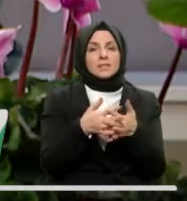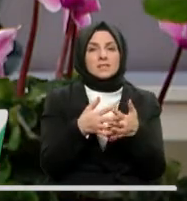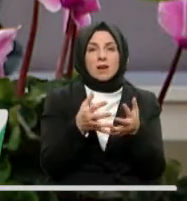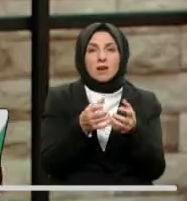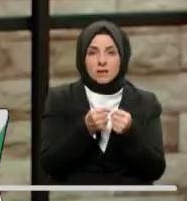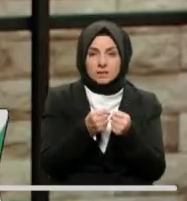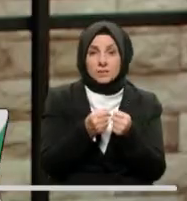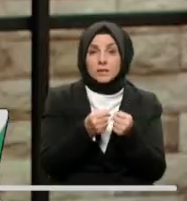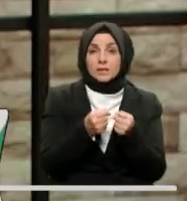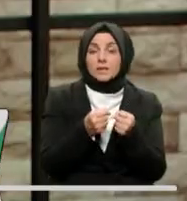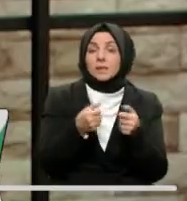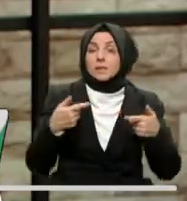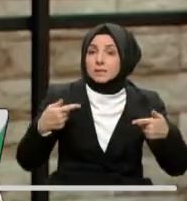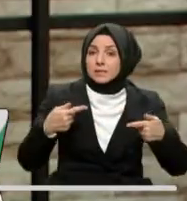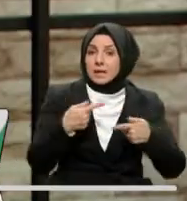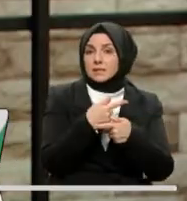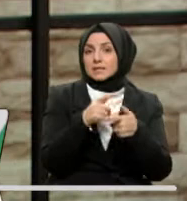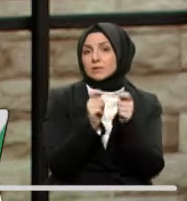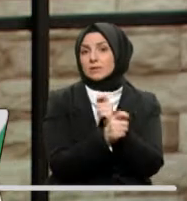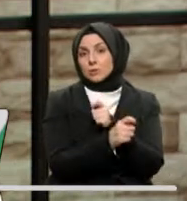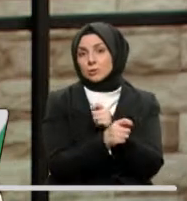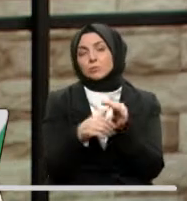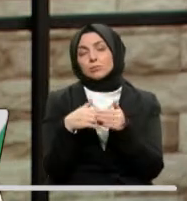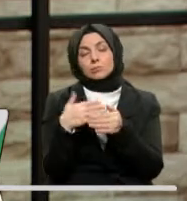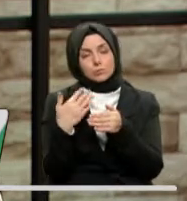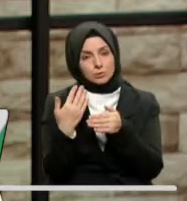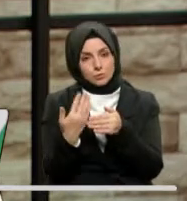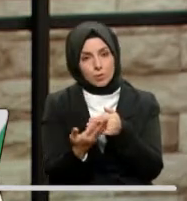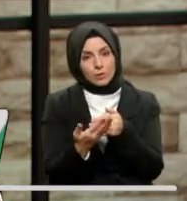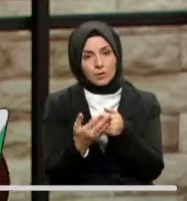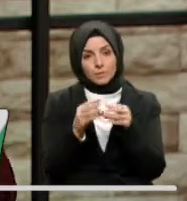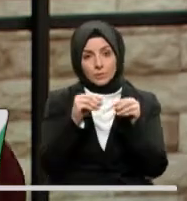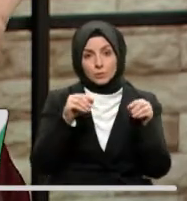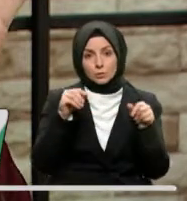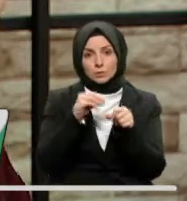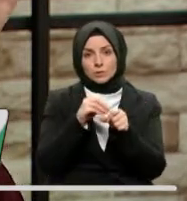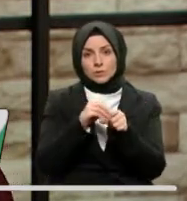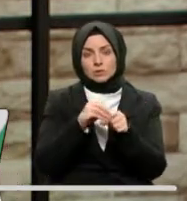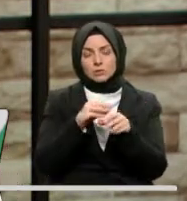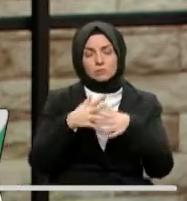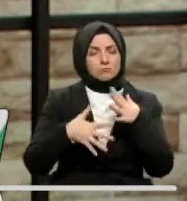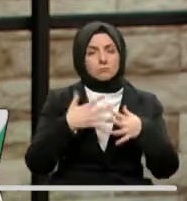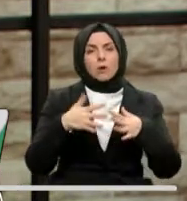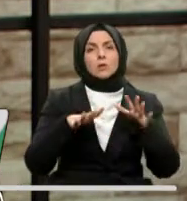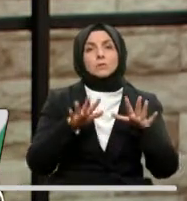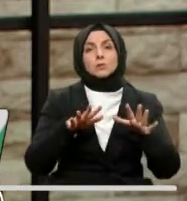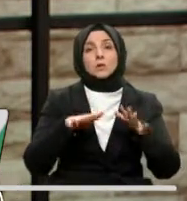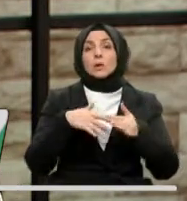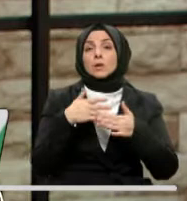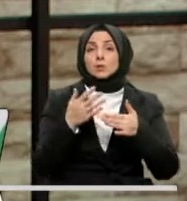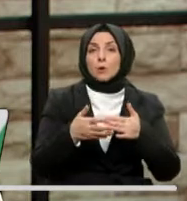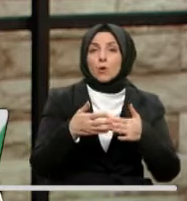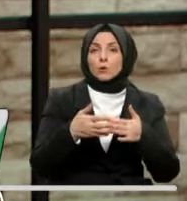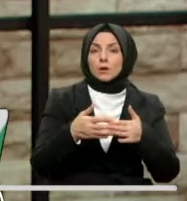ters çevrilmiş halde tutuyor şu an suda damlıyor Ondan sonra kuruduğu için o daralmayınca kuruduğu için kesinlikle dağılmayacak sonra şuralara mı